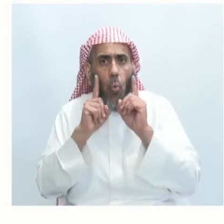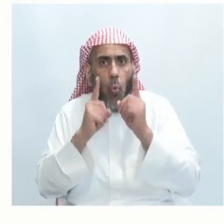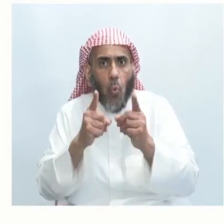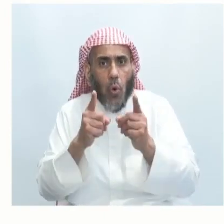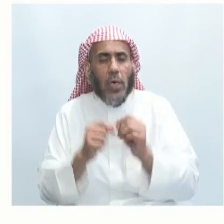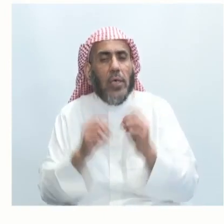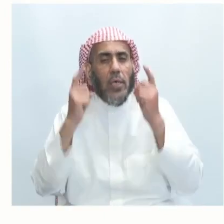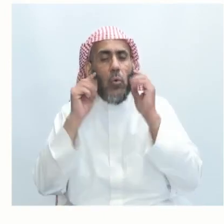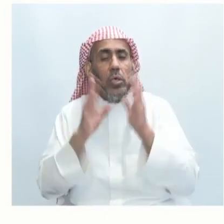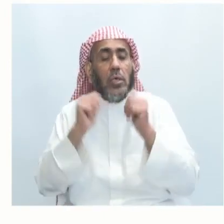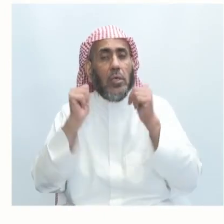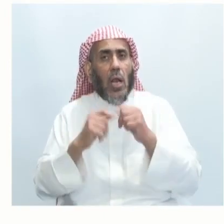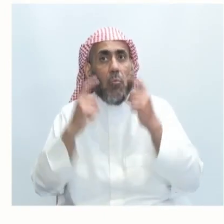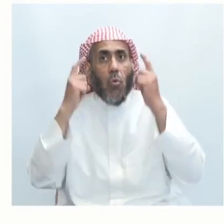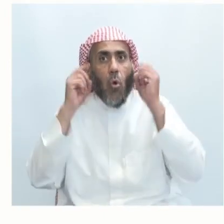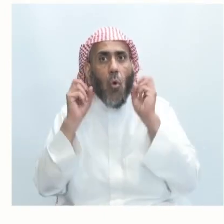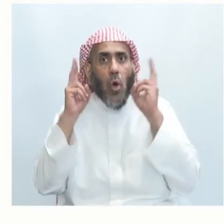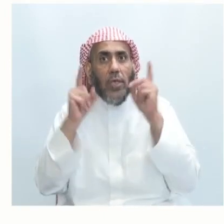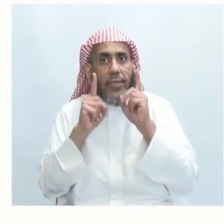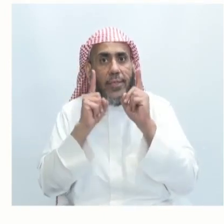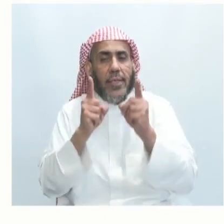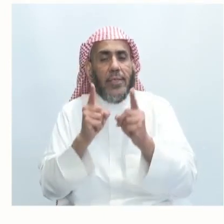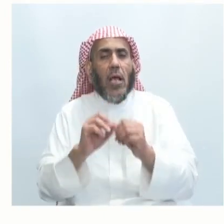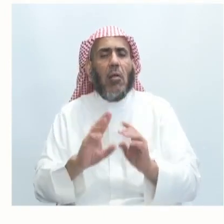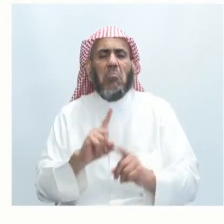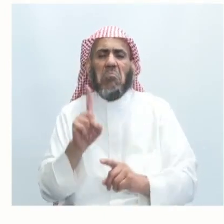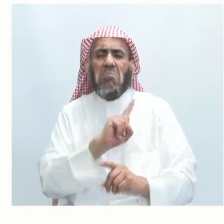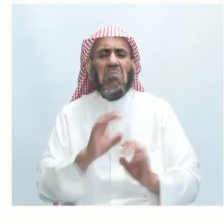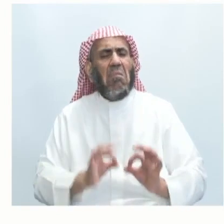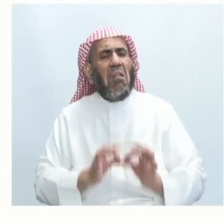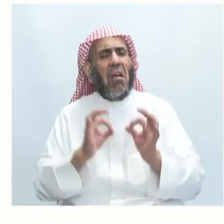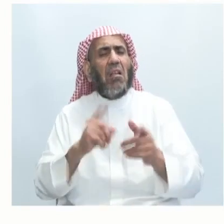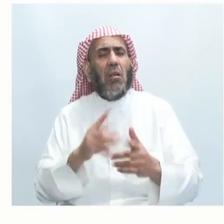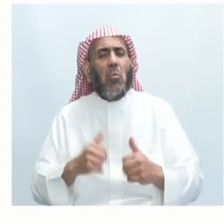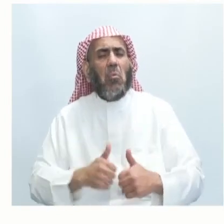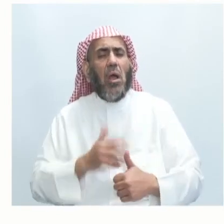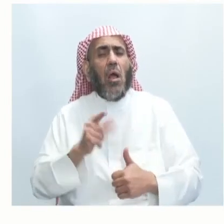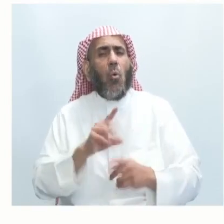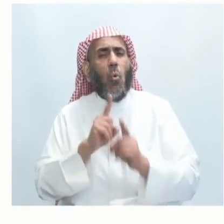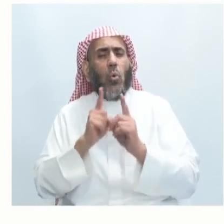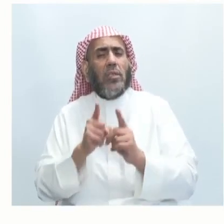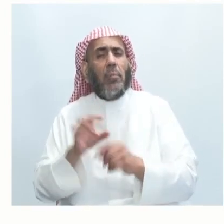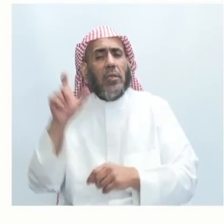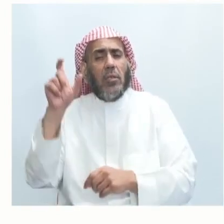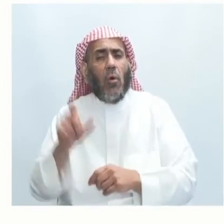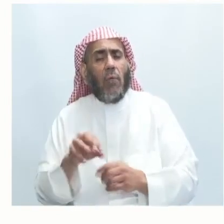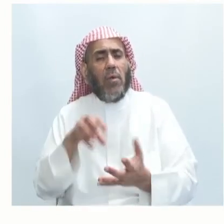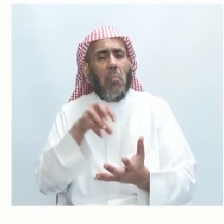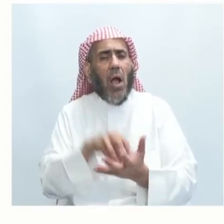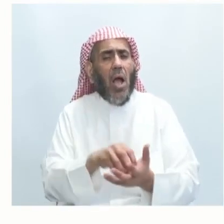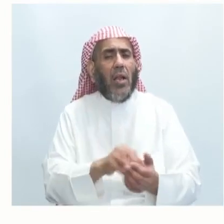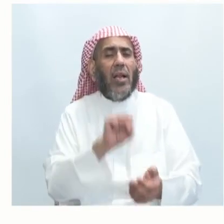كان يوجه الطالب ذهنه استيعاب درس لا ارادي عندما كما ذكرت يكون عندما تكون في مكان